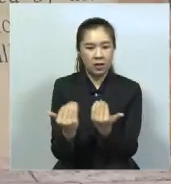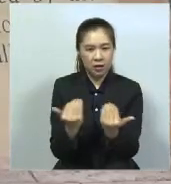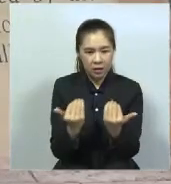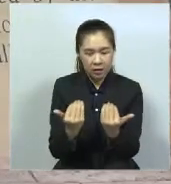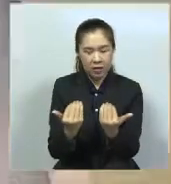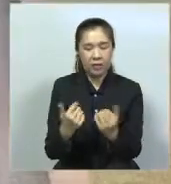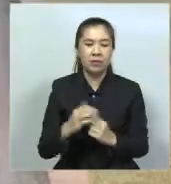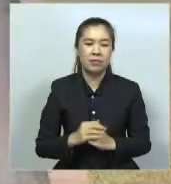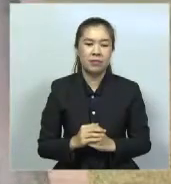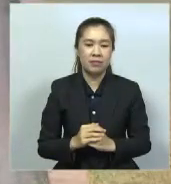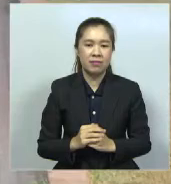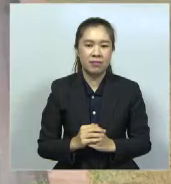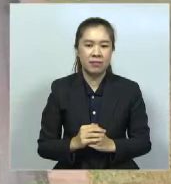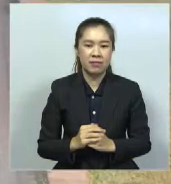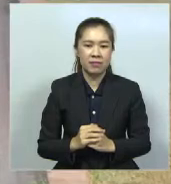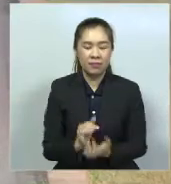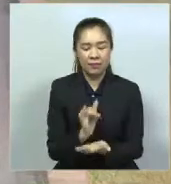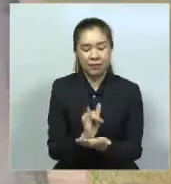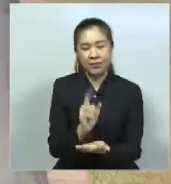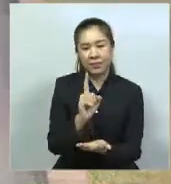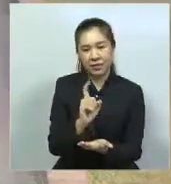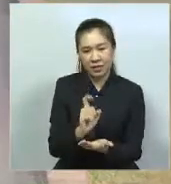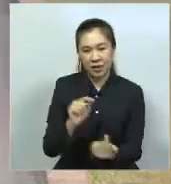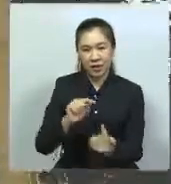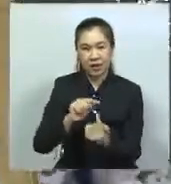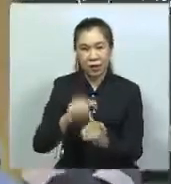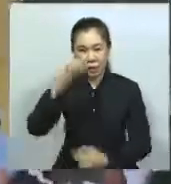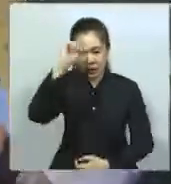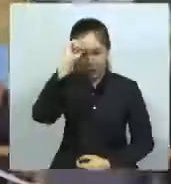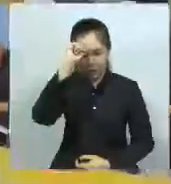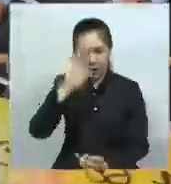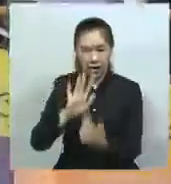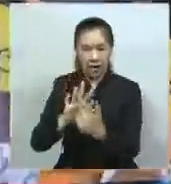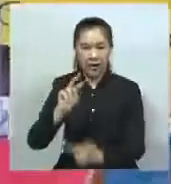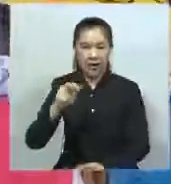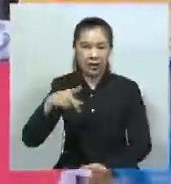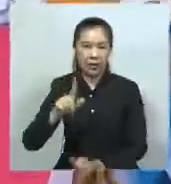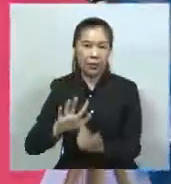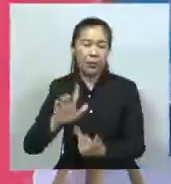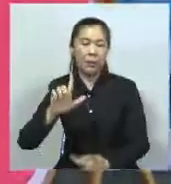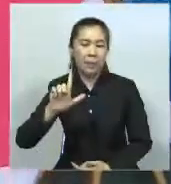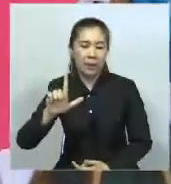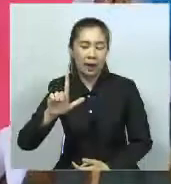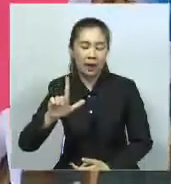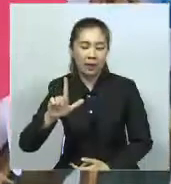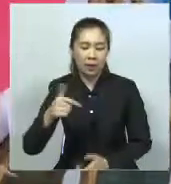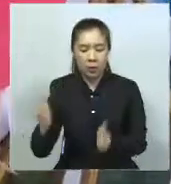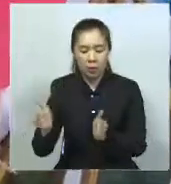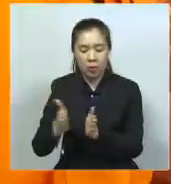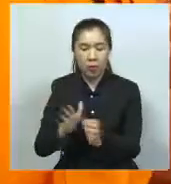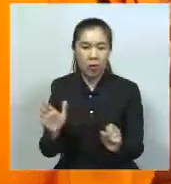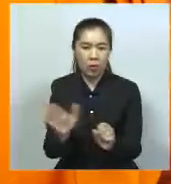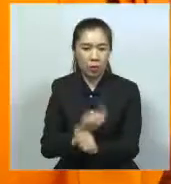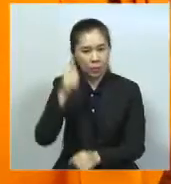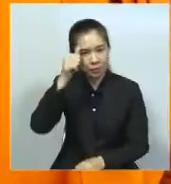แสดงปฐมเทศนาและปรินิพพานที่ประเทศอินเดียและเนปาลตั้งแต่วันที่20พฤศจิกายนจนครบเวลา7